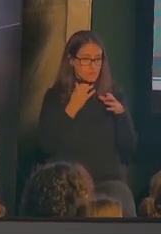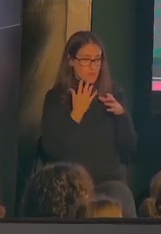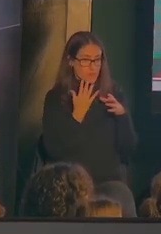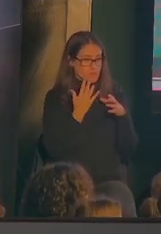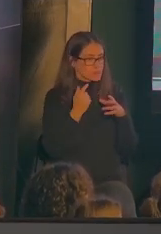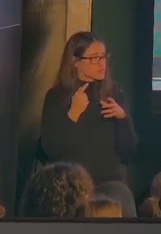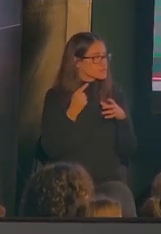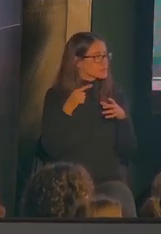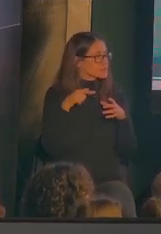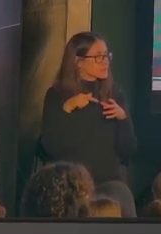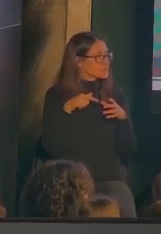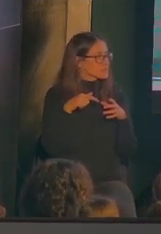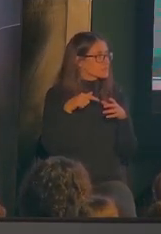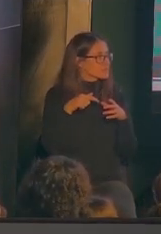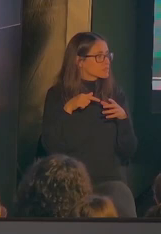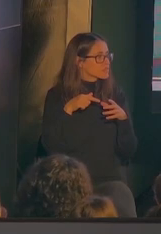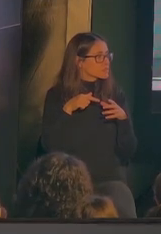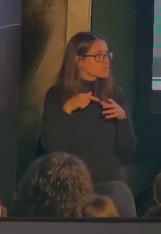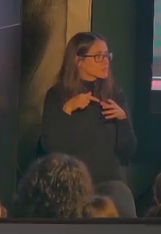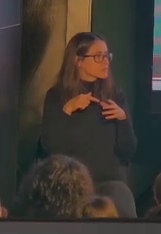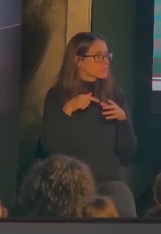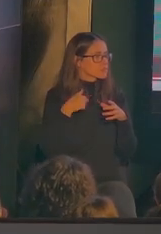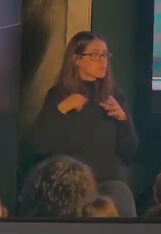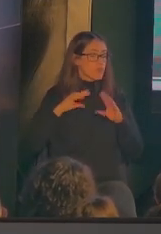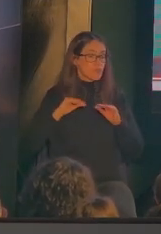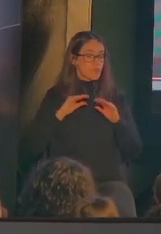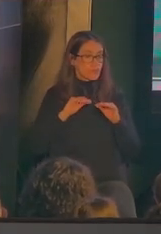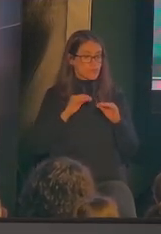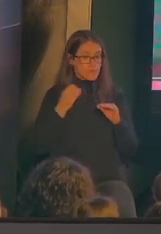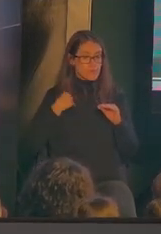hem utilitzat també una base,